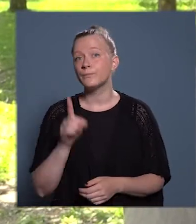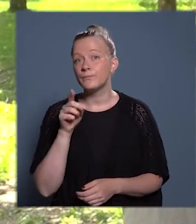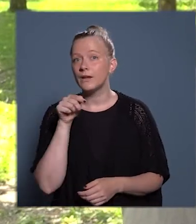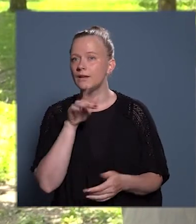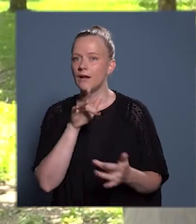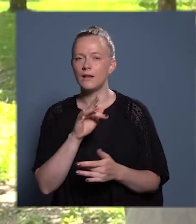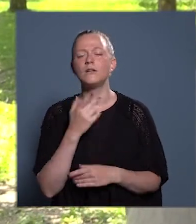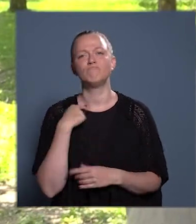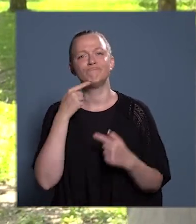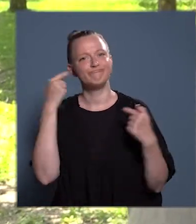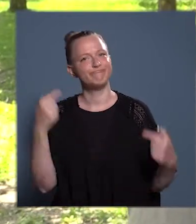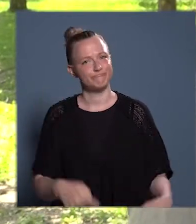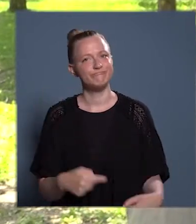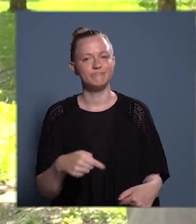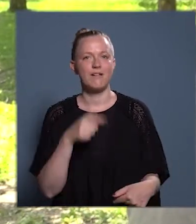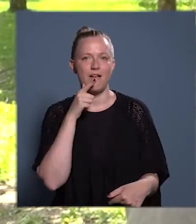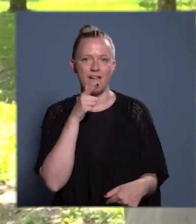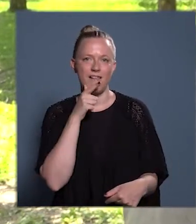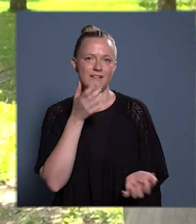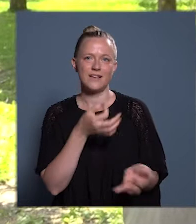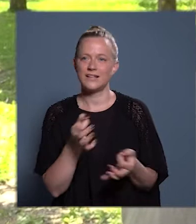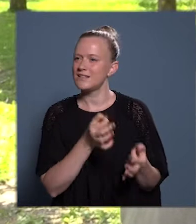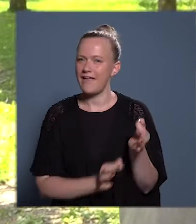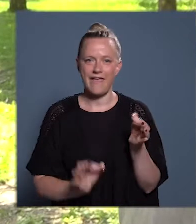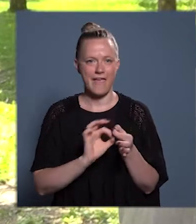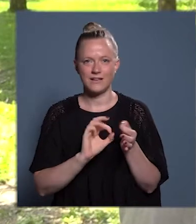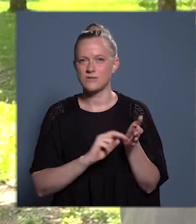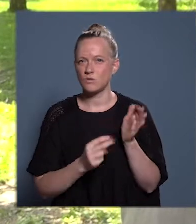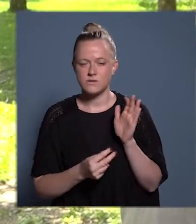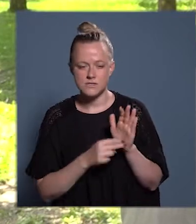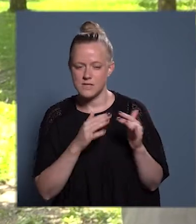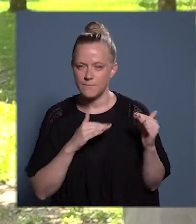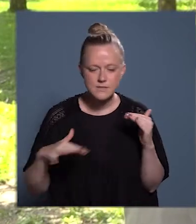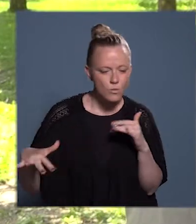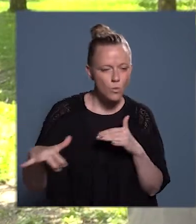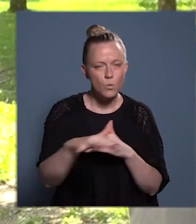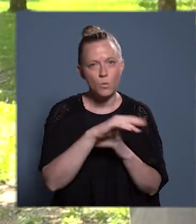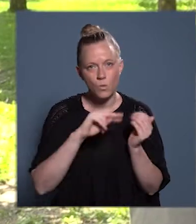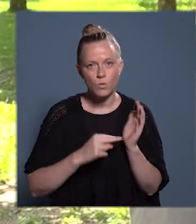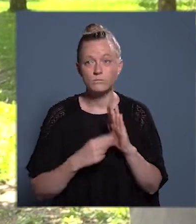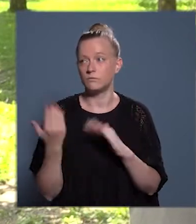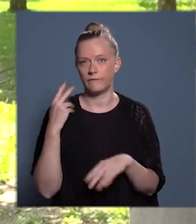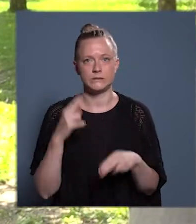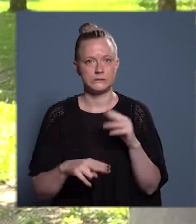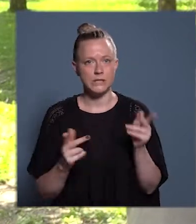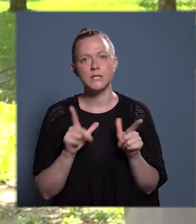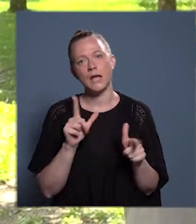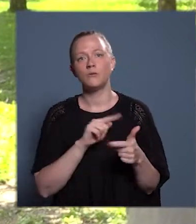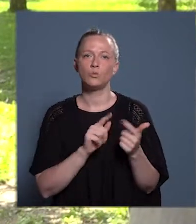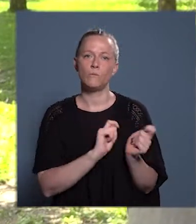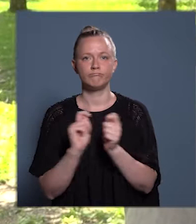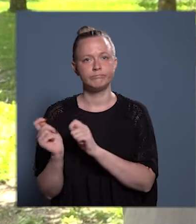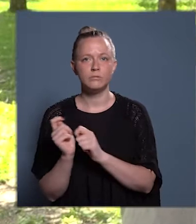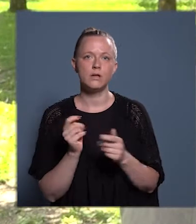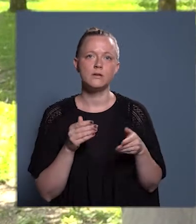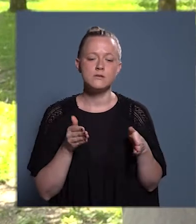úgy határoztunk, hogy elkészítjük az egészre a koncepció tervet. Az tavaly elkészült, két variáció volt, egy ilyen szögletesen